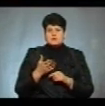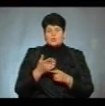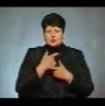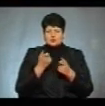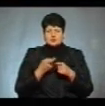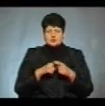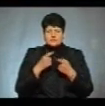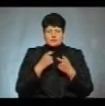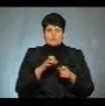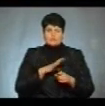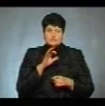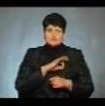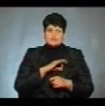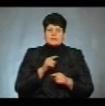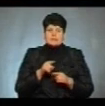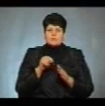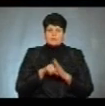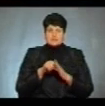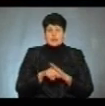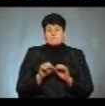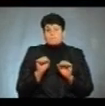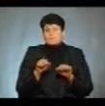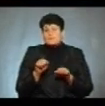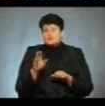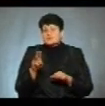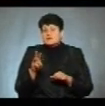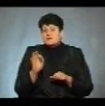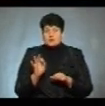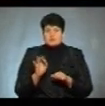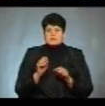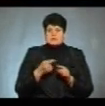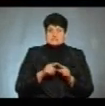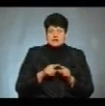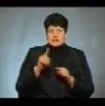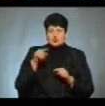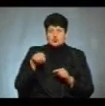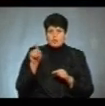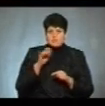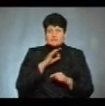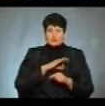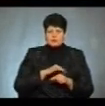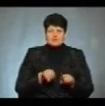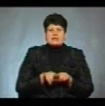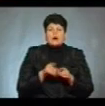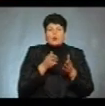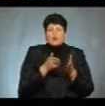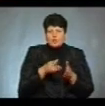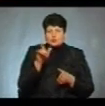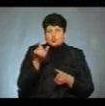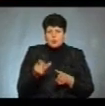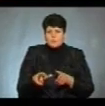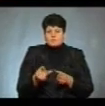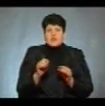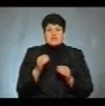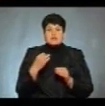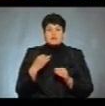було застосовано таке поняття, як ймовірно такий номер використовувався такою особою. Тобто